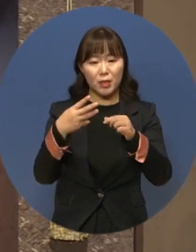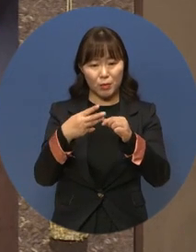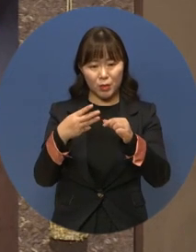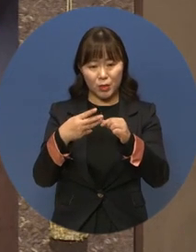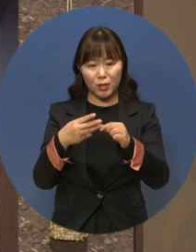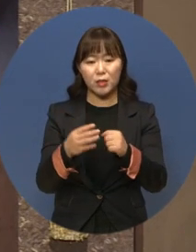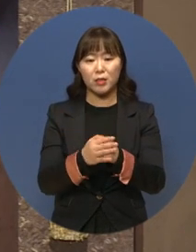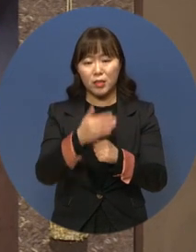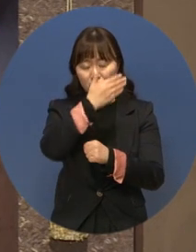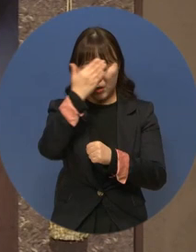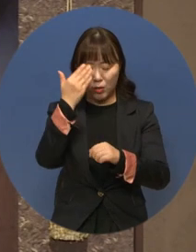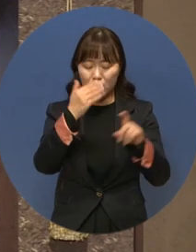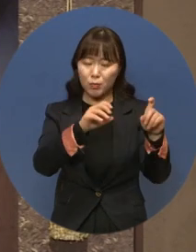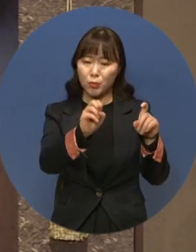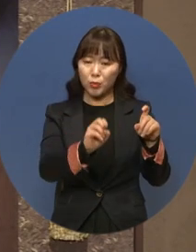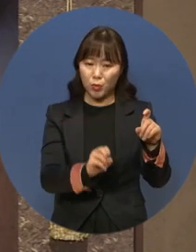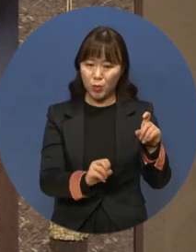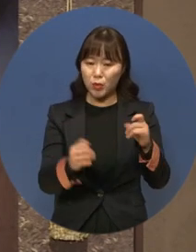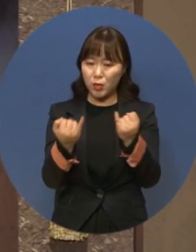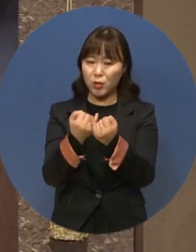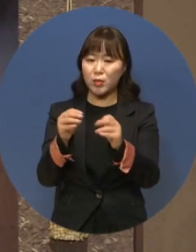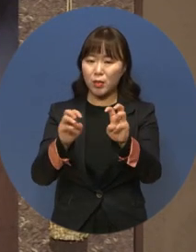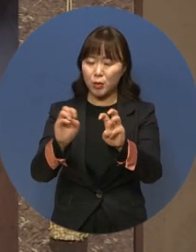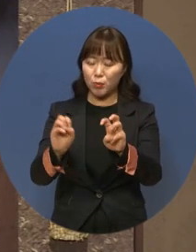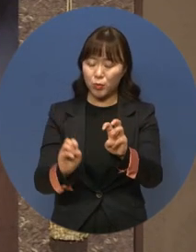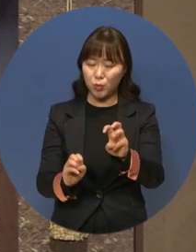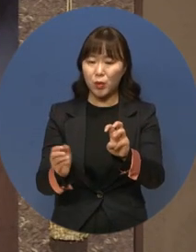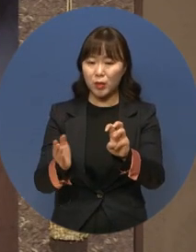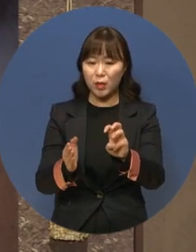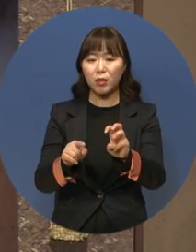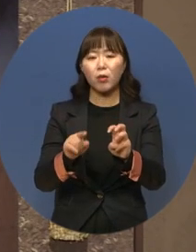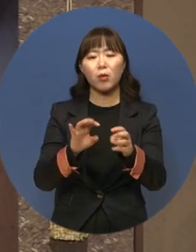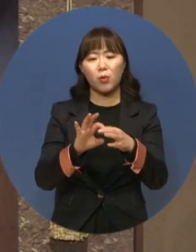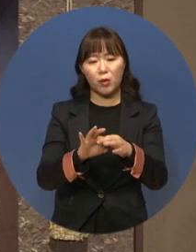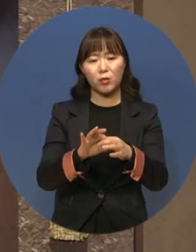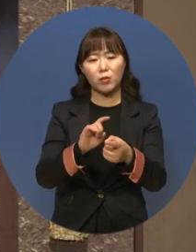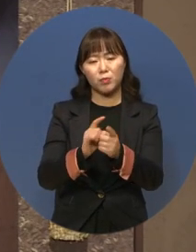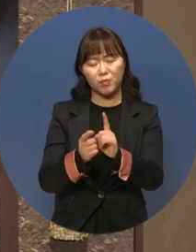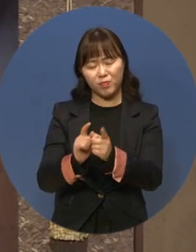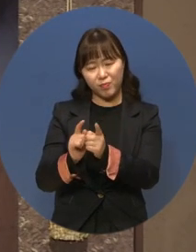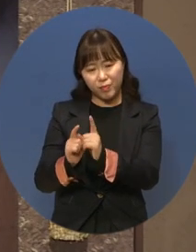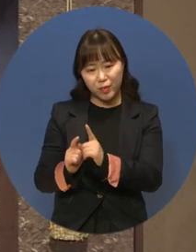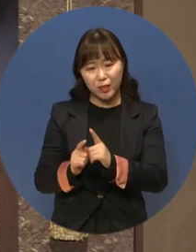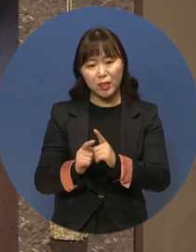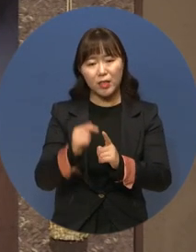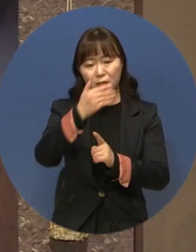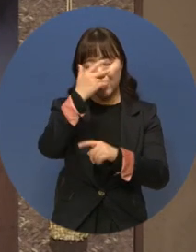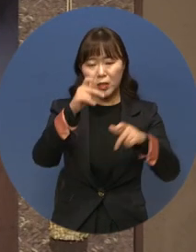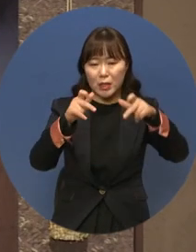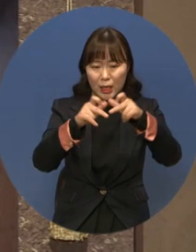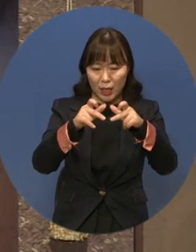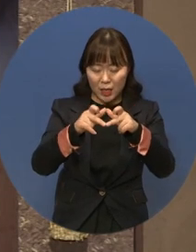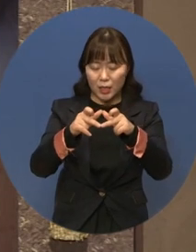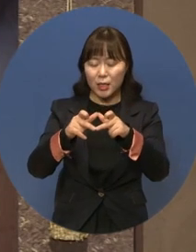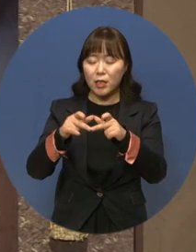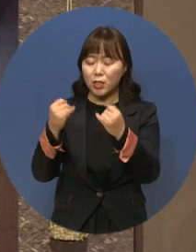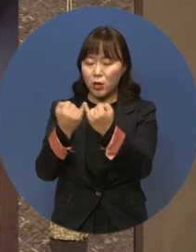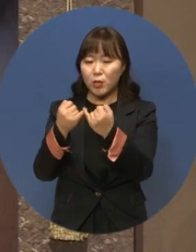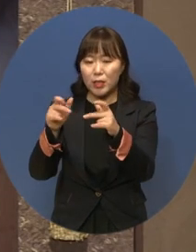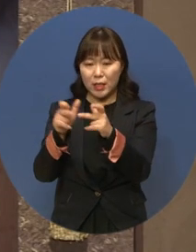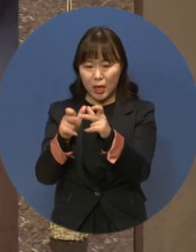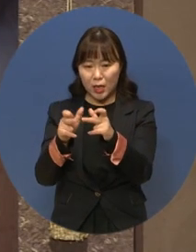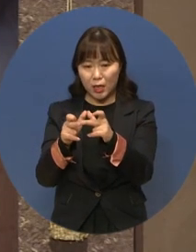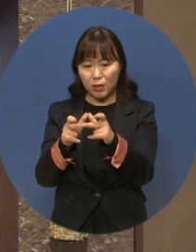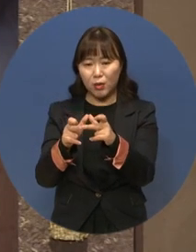번째는 청년 10%, 여성 30%인데 거의 교차해서 청년 장애인, 여성